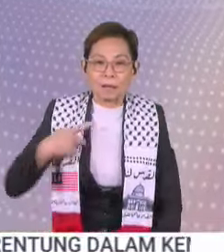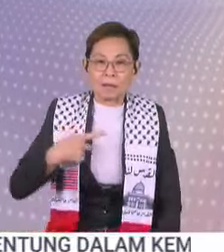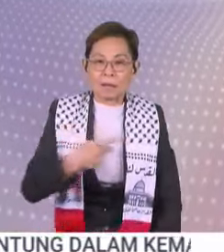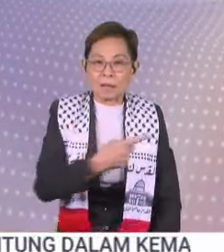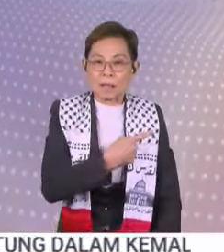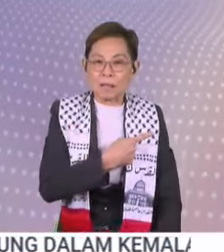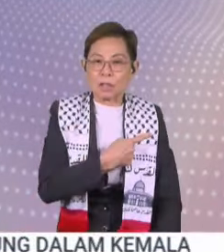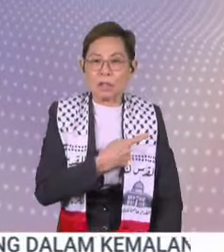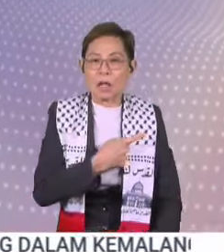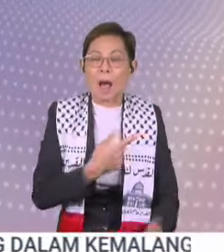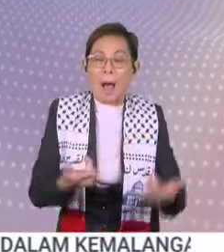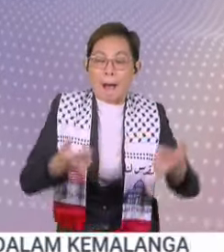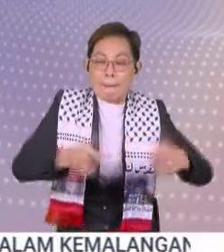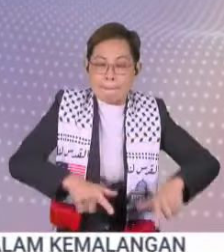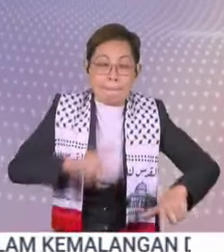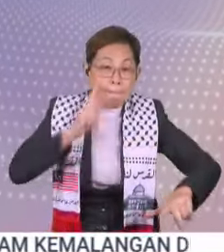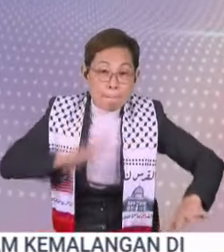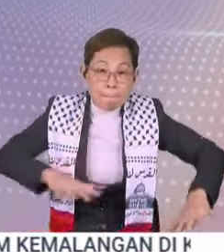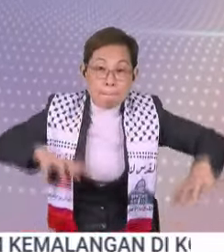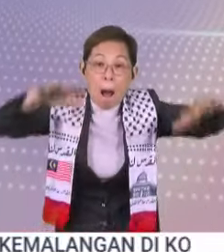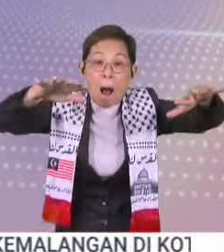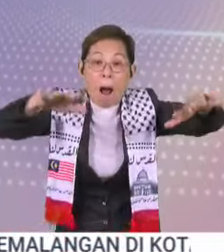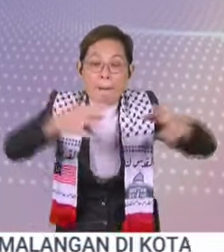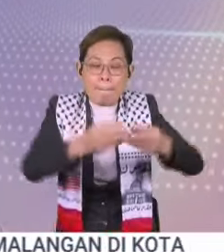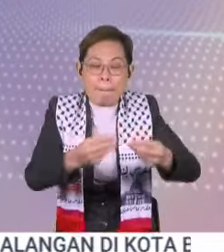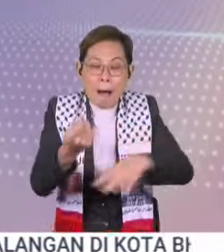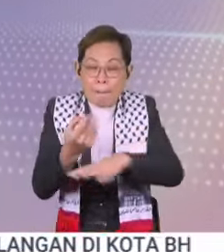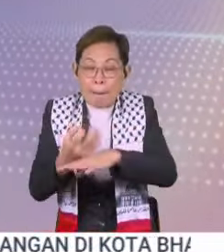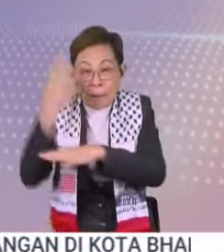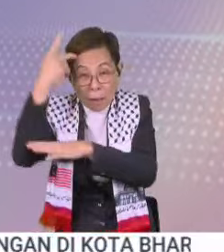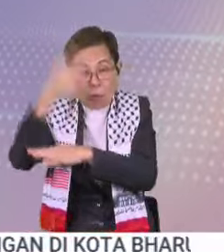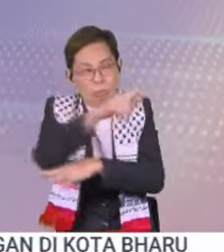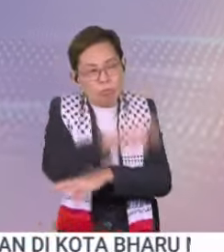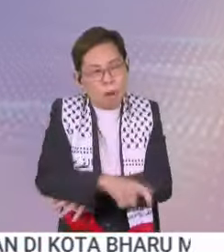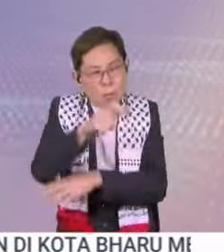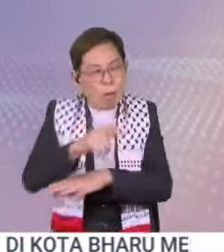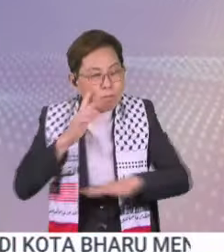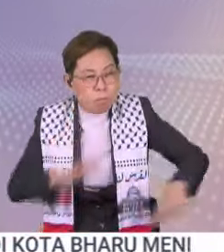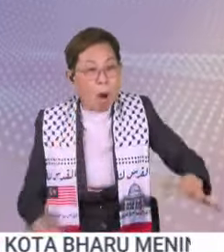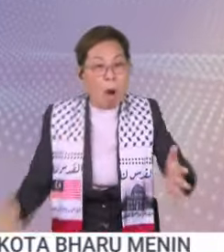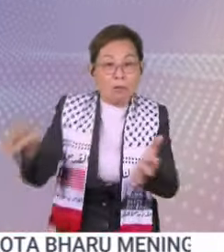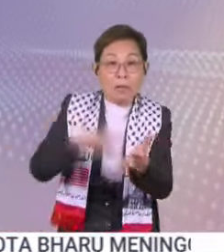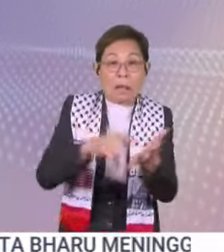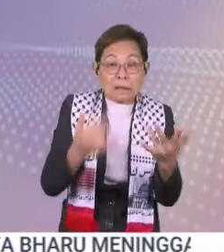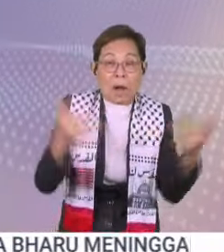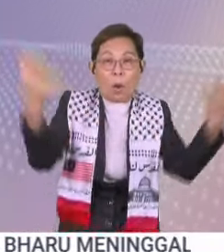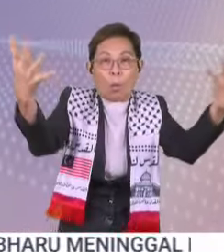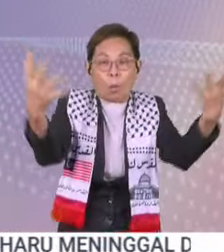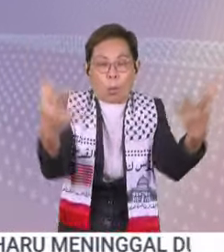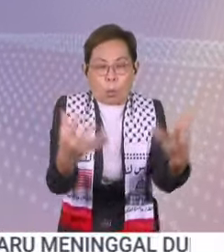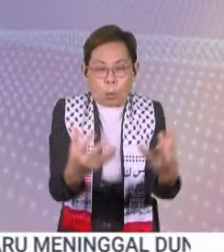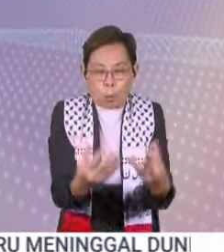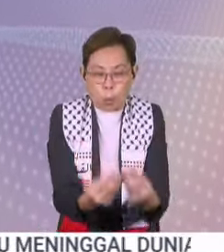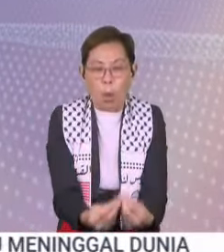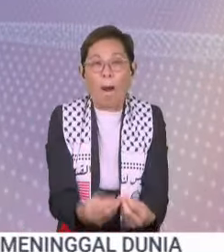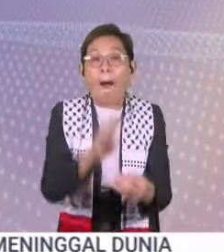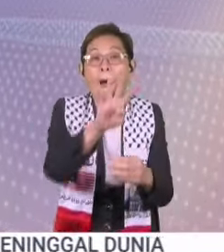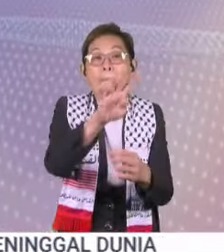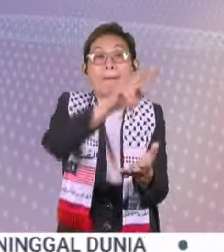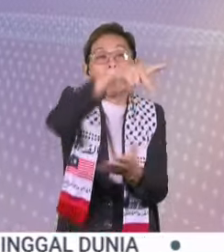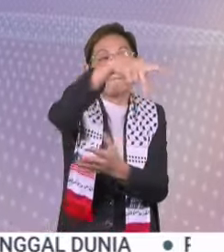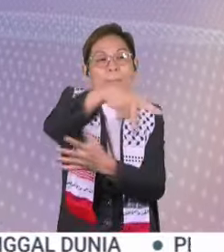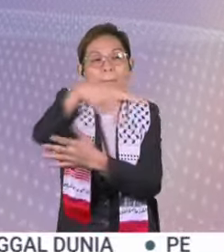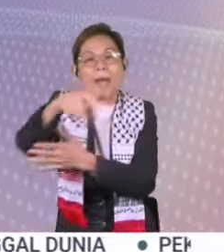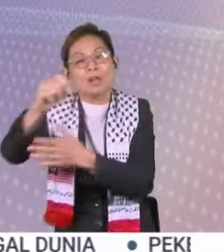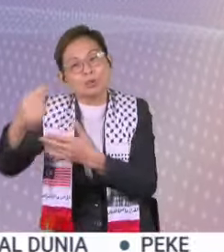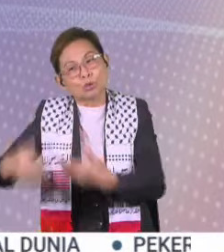Kita ikuti pula situasi banjir di Pasir Mas Kelantan. Penduduk terjejas terus mencatatkan penurunan dengan 4 pusat pemindahan